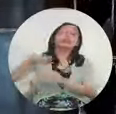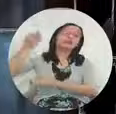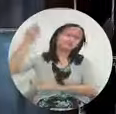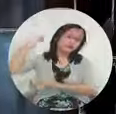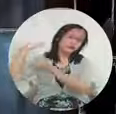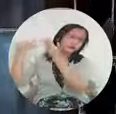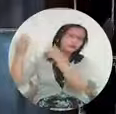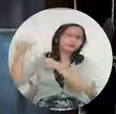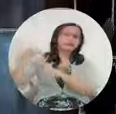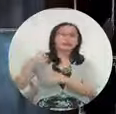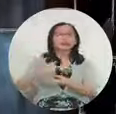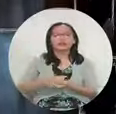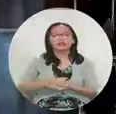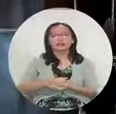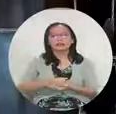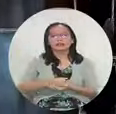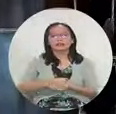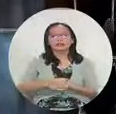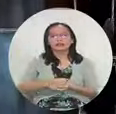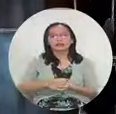past.